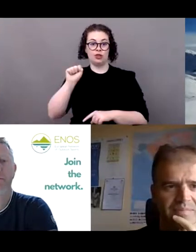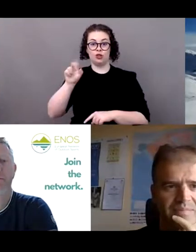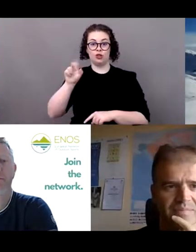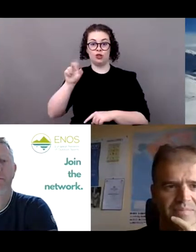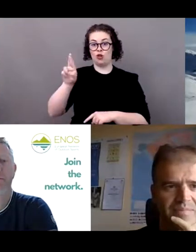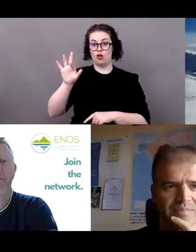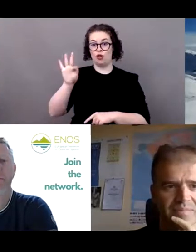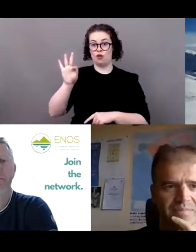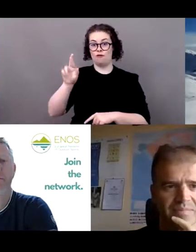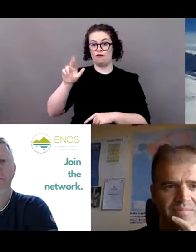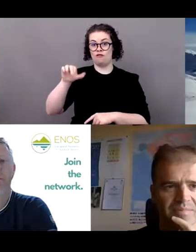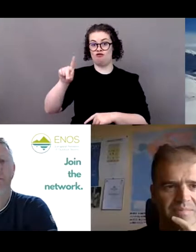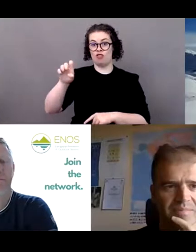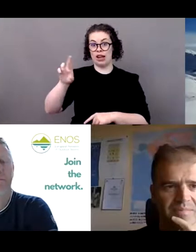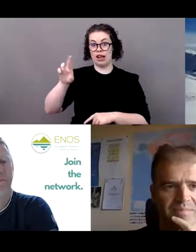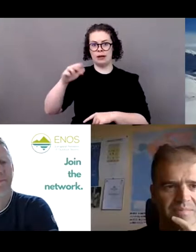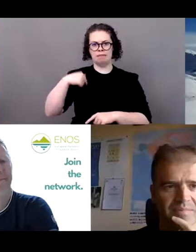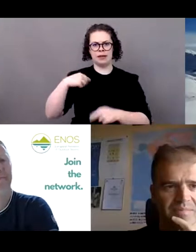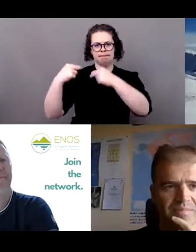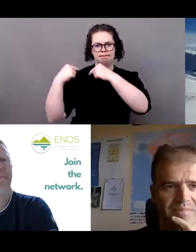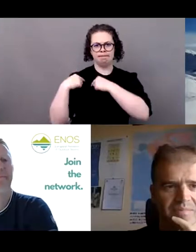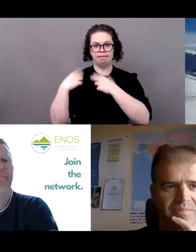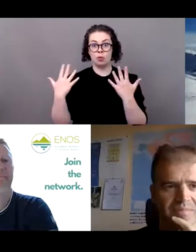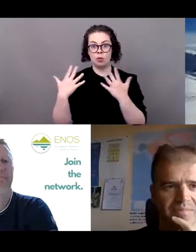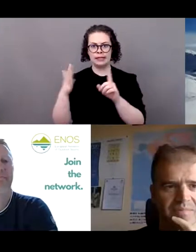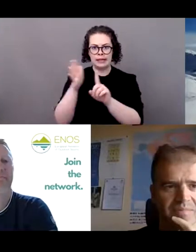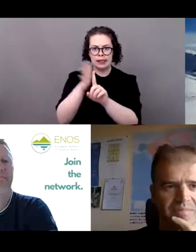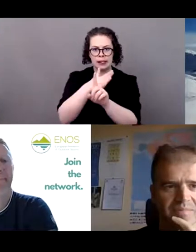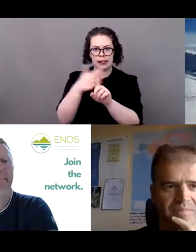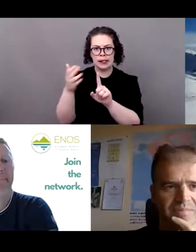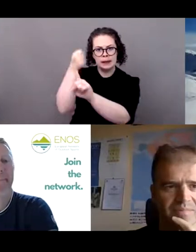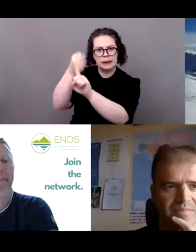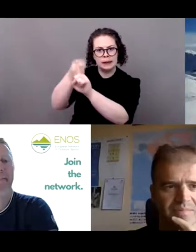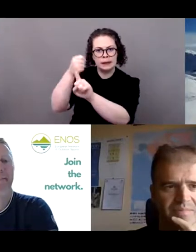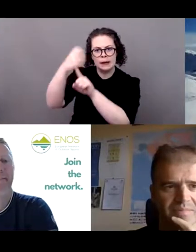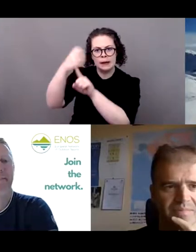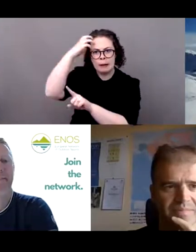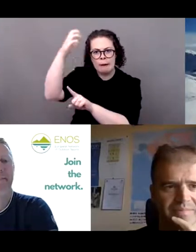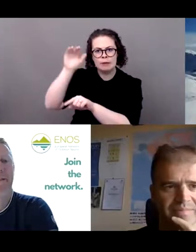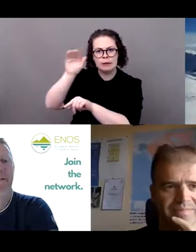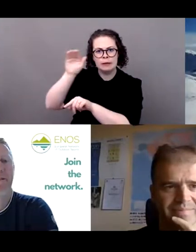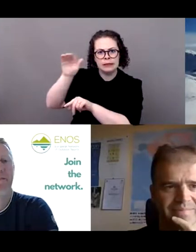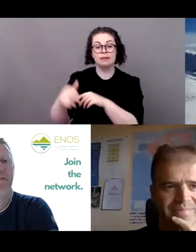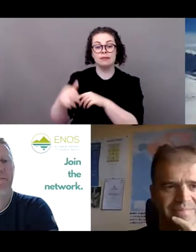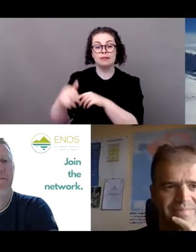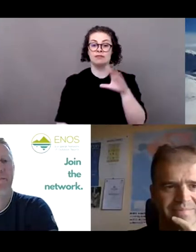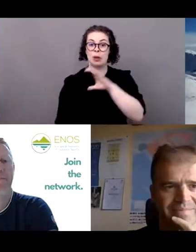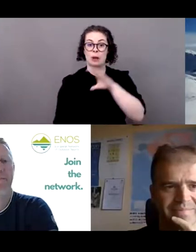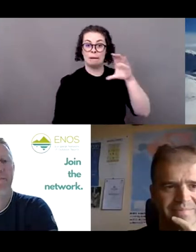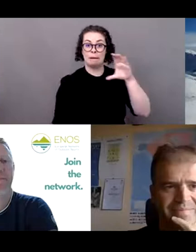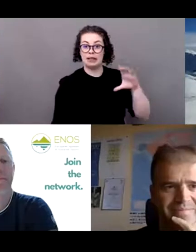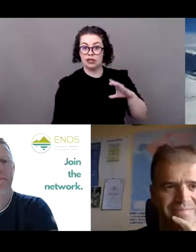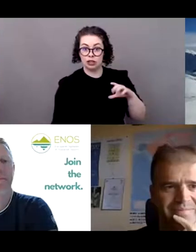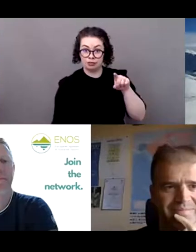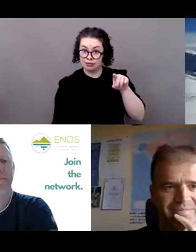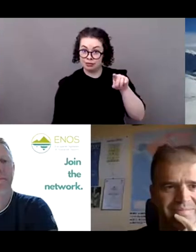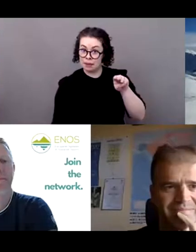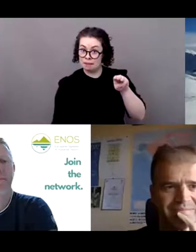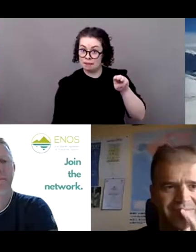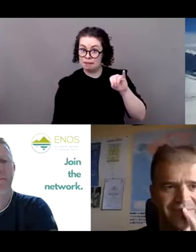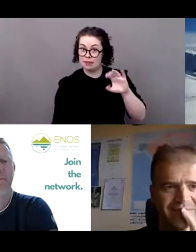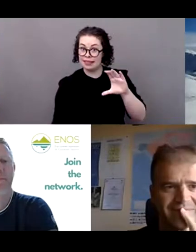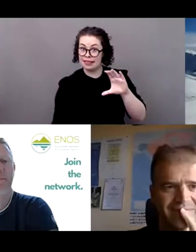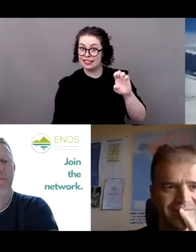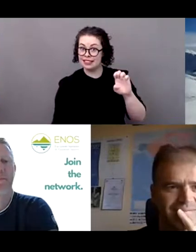publiques européennes. La commission dont vous faites partie, Michel, mais aussi au niveau français. Et quand on